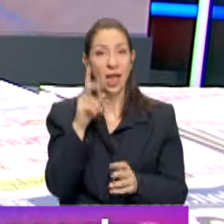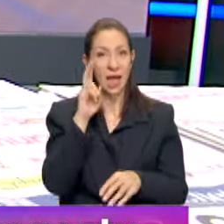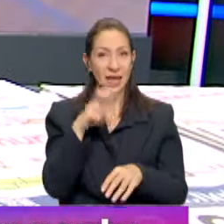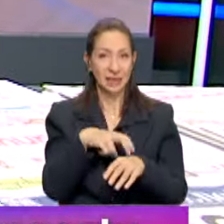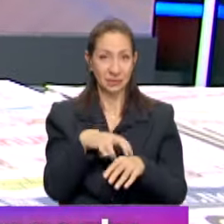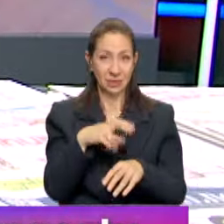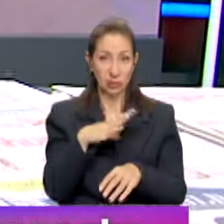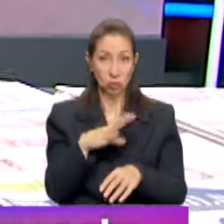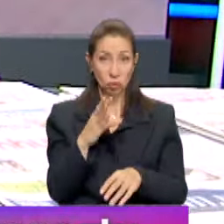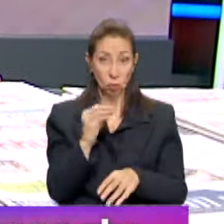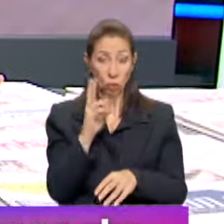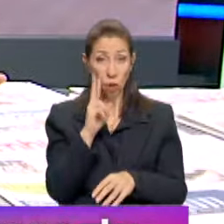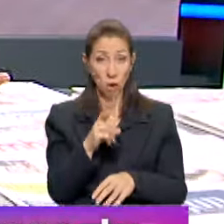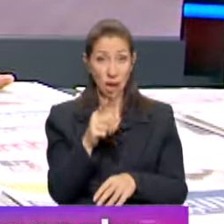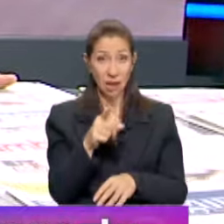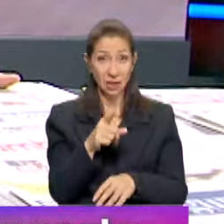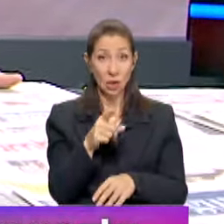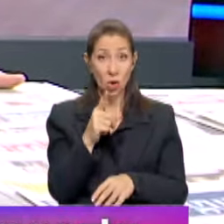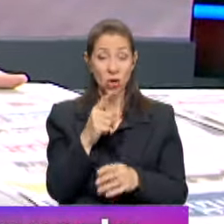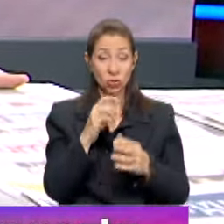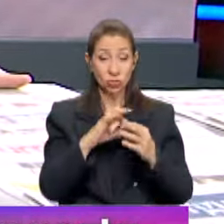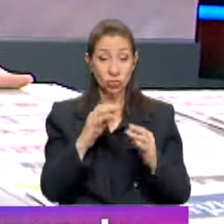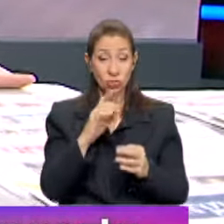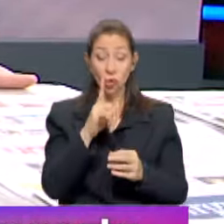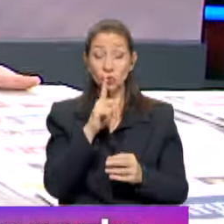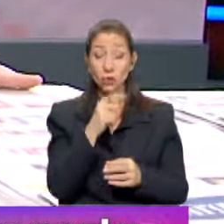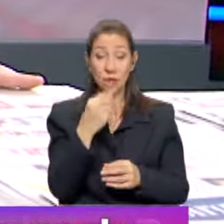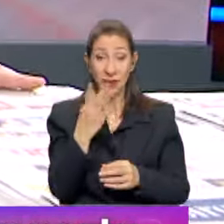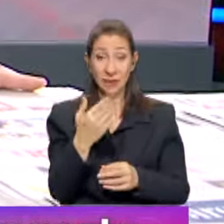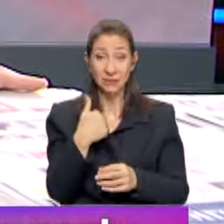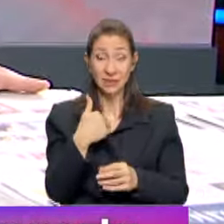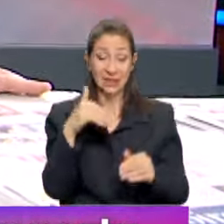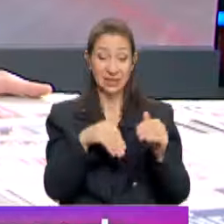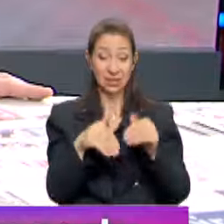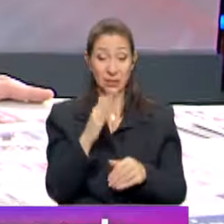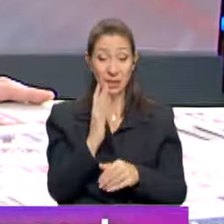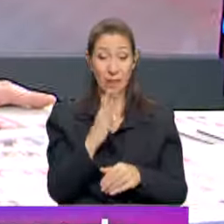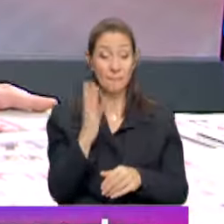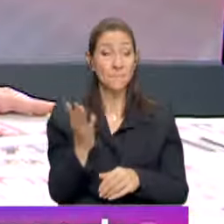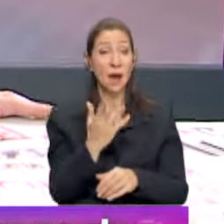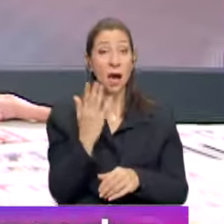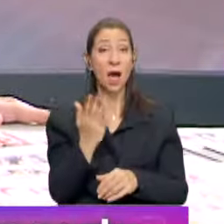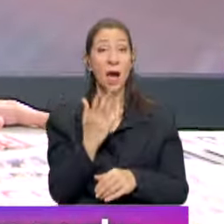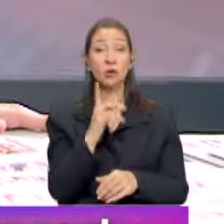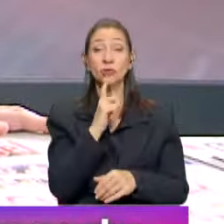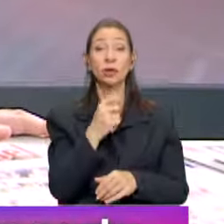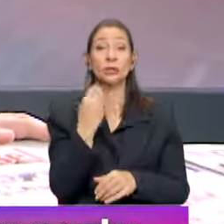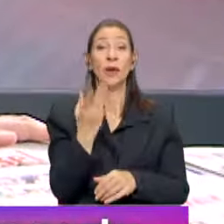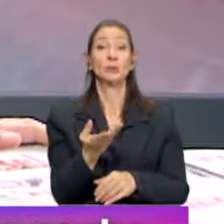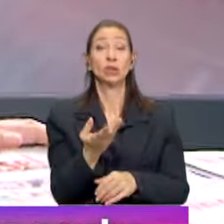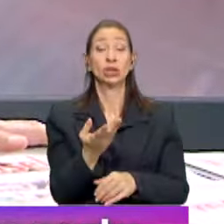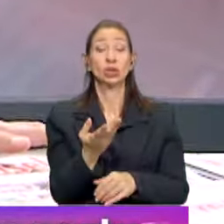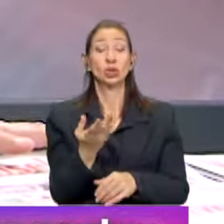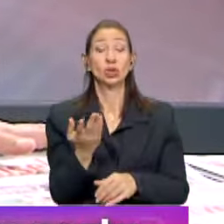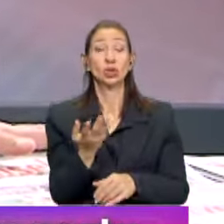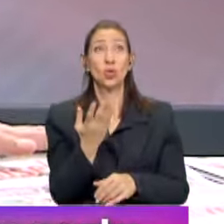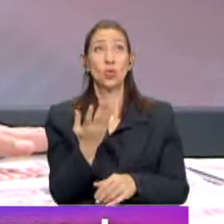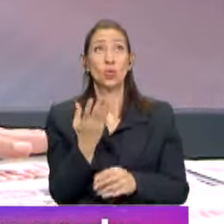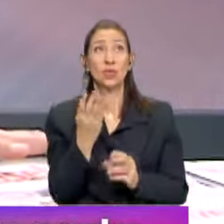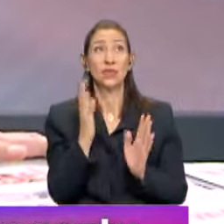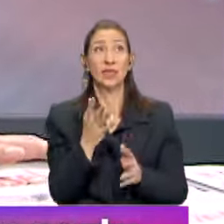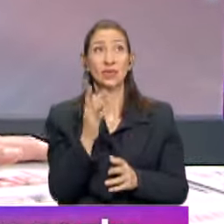hatırlatmak istersiniz. Çok mu gördüler? Yani o sözleri verdiler. Ya biz de seçime giderken bayağı bir vaatte bulunmuşuz. Çok bu